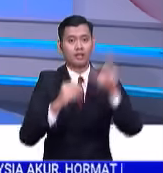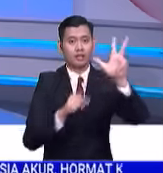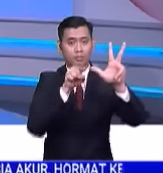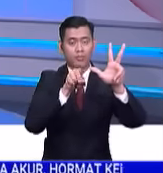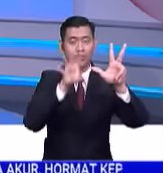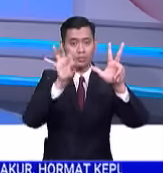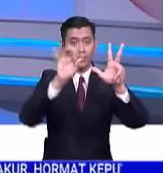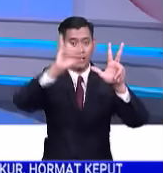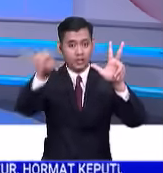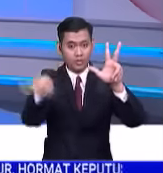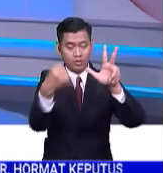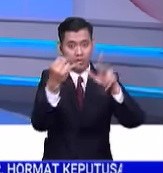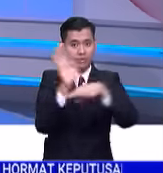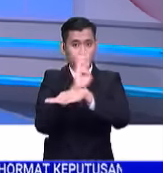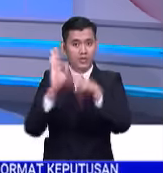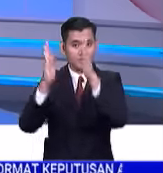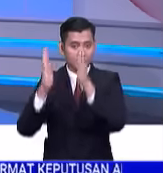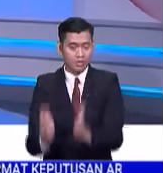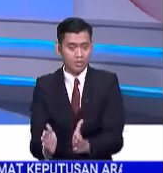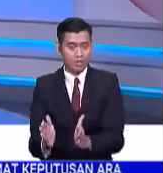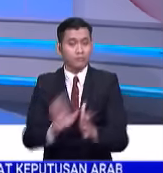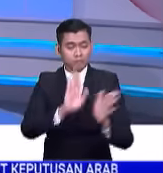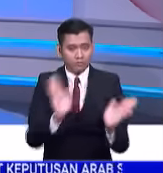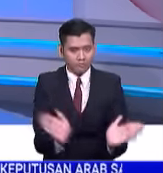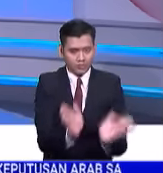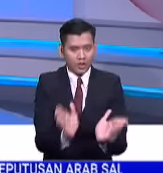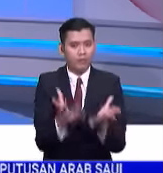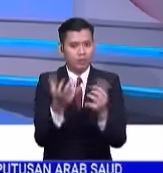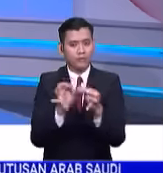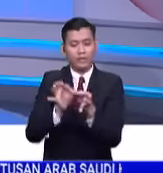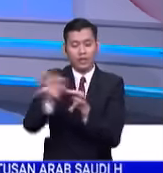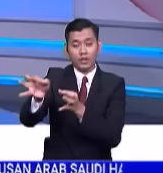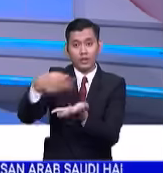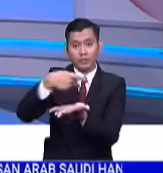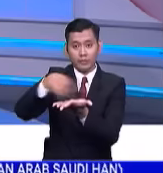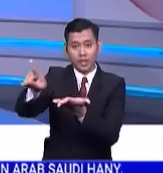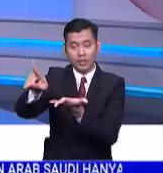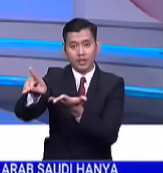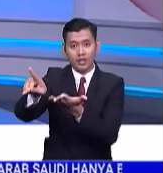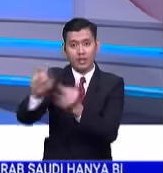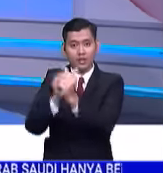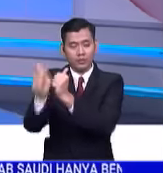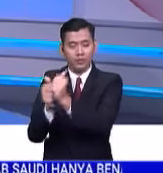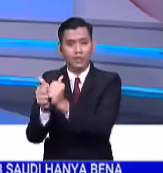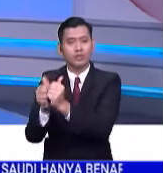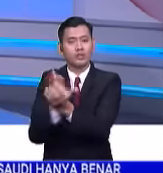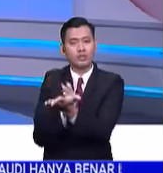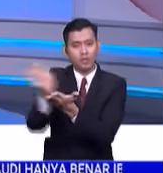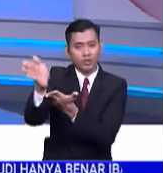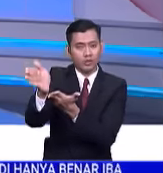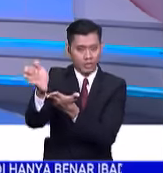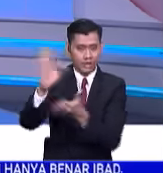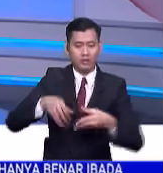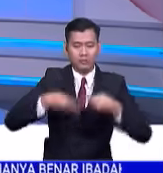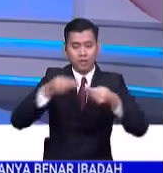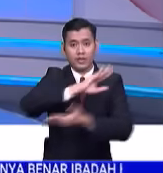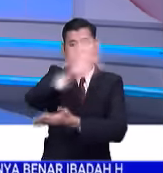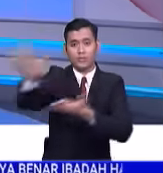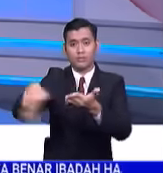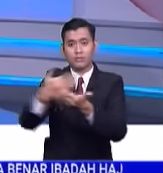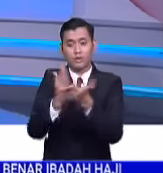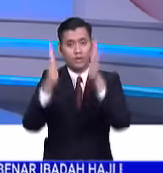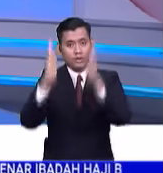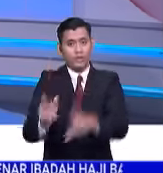3.9 juta peniaga itu menggesa agar moratorium automatik secara menyeluruh diberikan kepada semua golongan